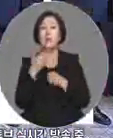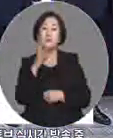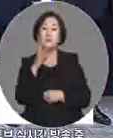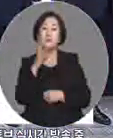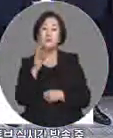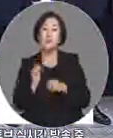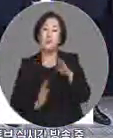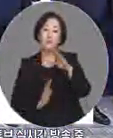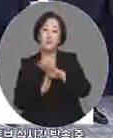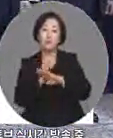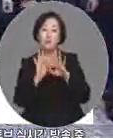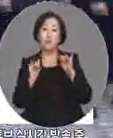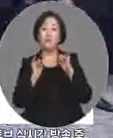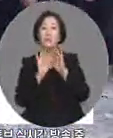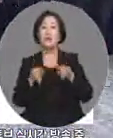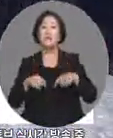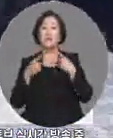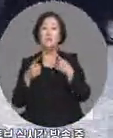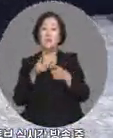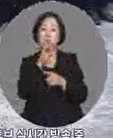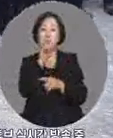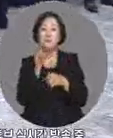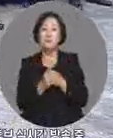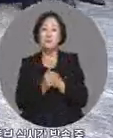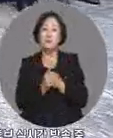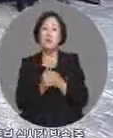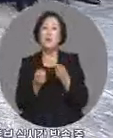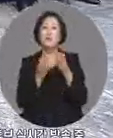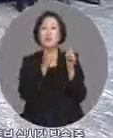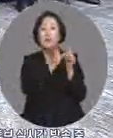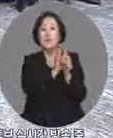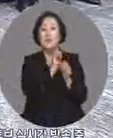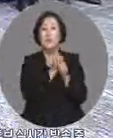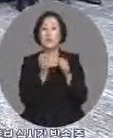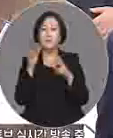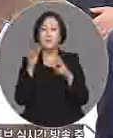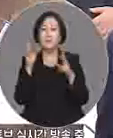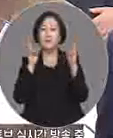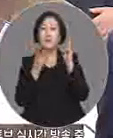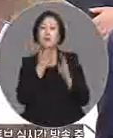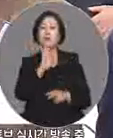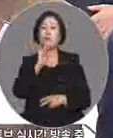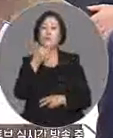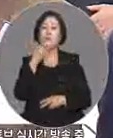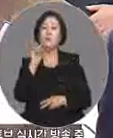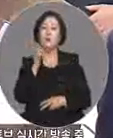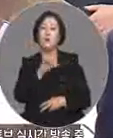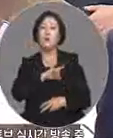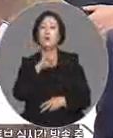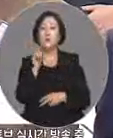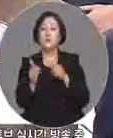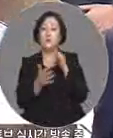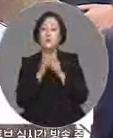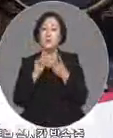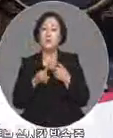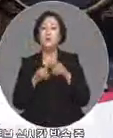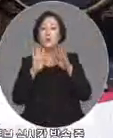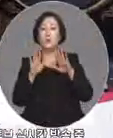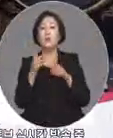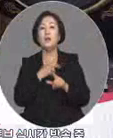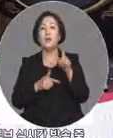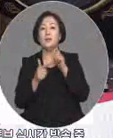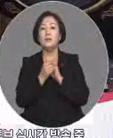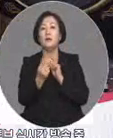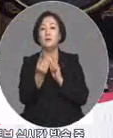천여명이 넘는 많은 인사들이 참석했습니다 행사를 주최한 울산상공회의소 이윤철 회장은 올한의 대외 의존도가